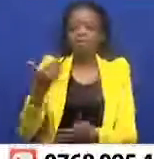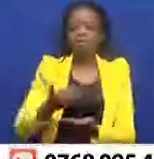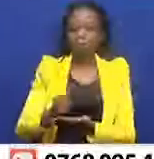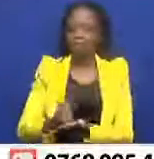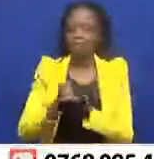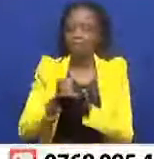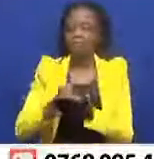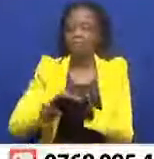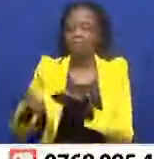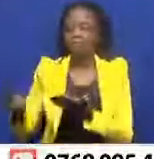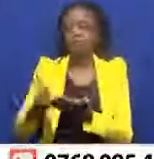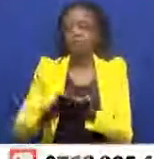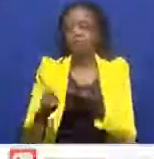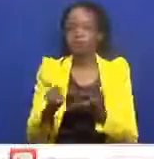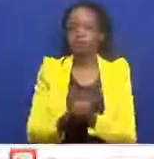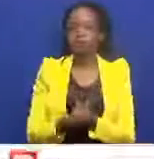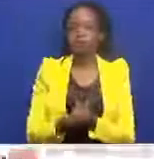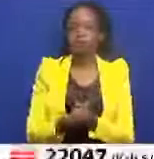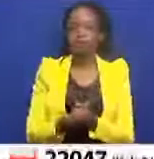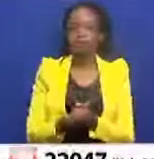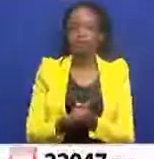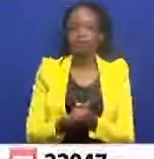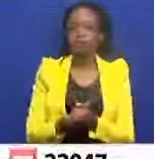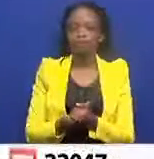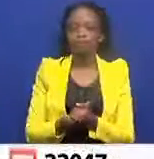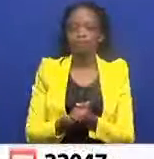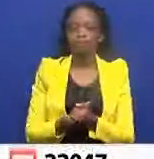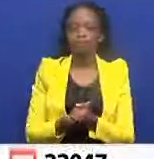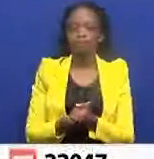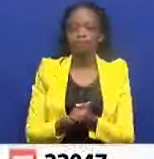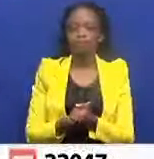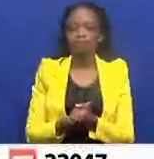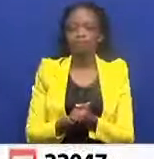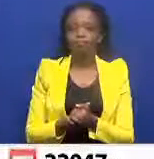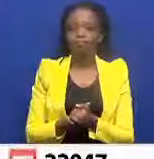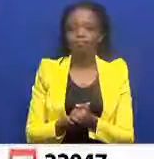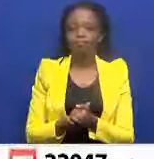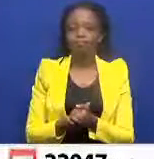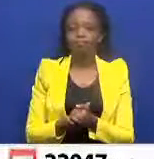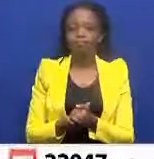Bonfas Barasa, TV47, eneo la Kapkoi Sisal, kaunti ya Trans Nzoia.